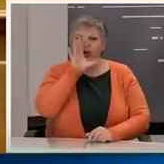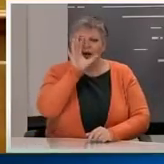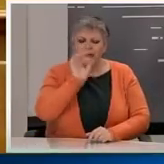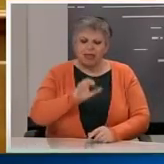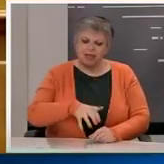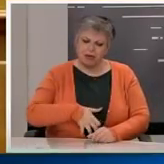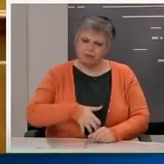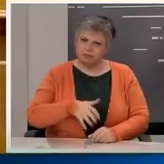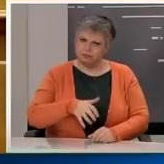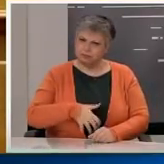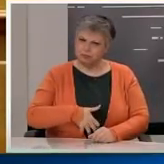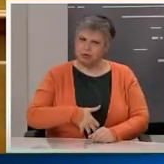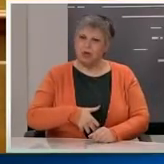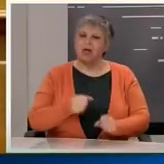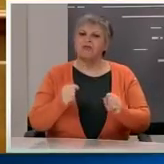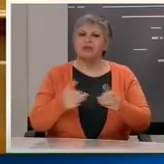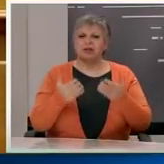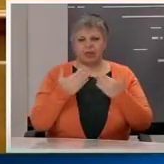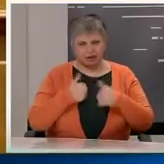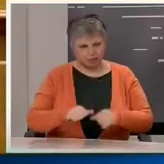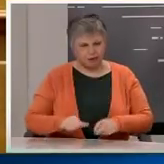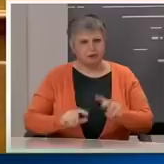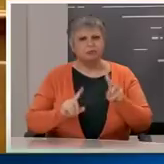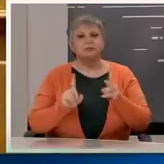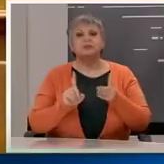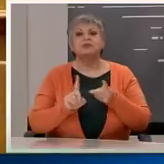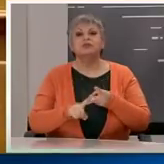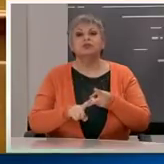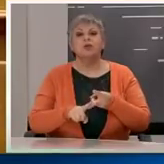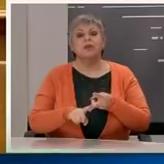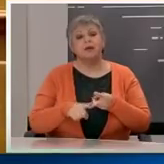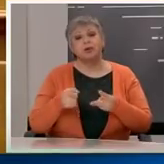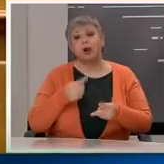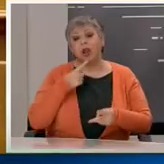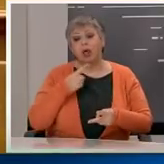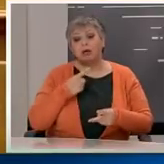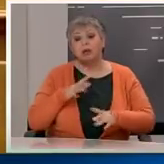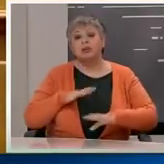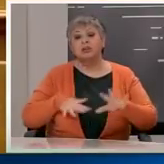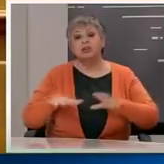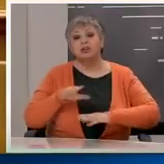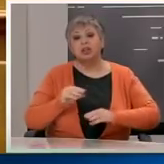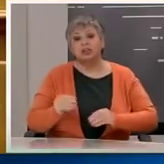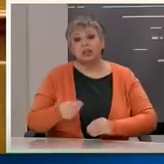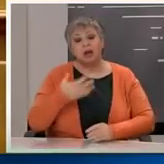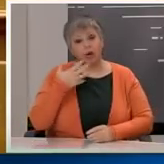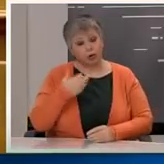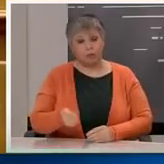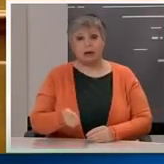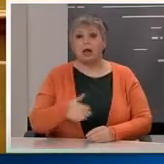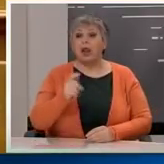ήταν. Η δεύτερη γραμμή άμυνας ήταν υπάρχει σκάνδαλο, αλλά αυτό δεν αφορά πολιτικά